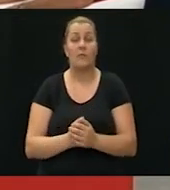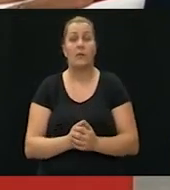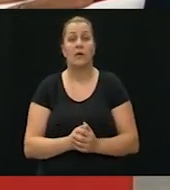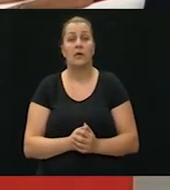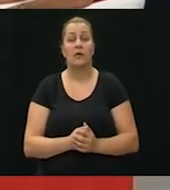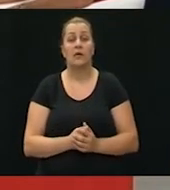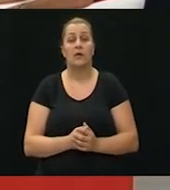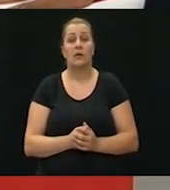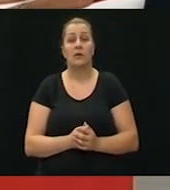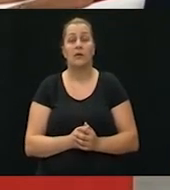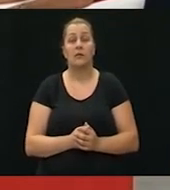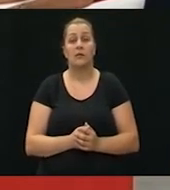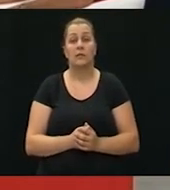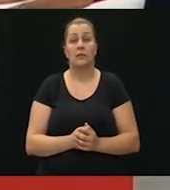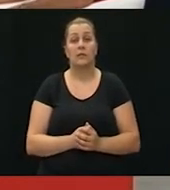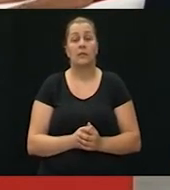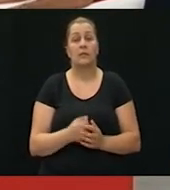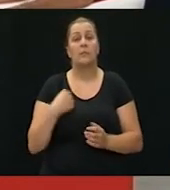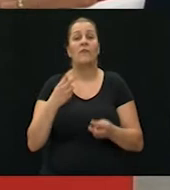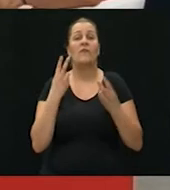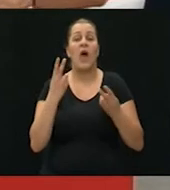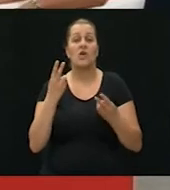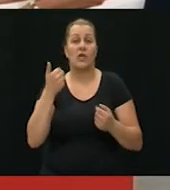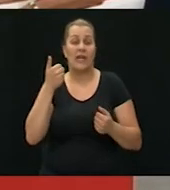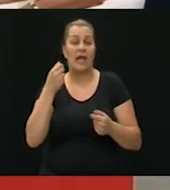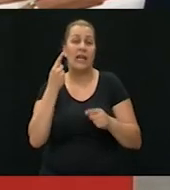ako mogu uskočiti, za mene je jedan vrlo značajan detalj,